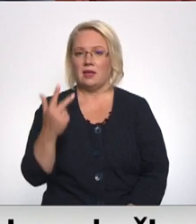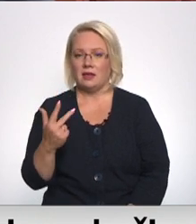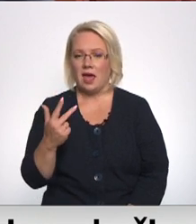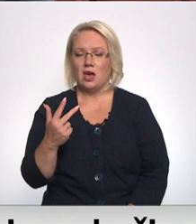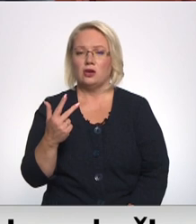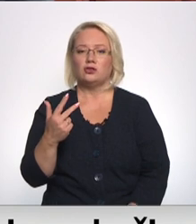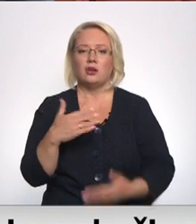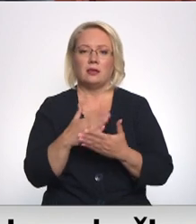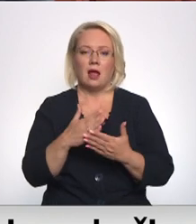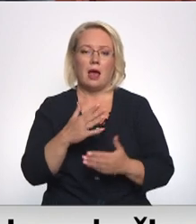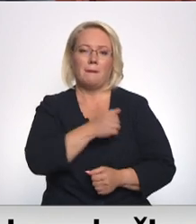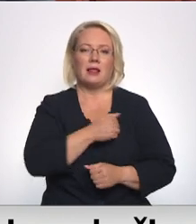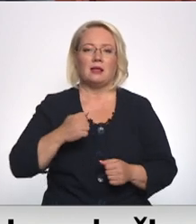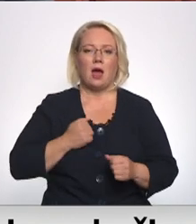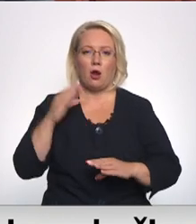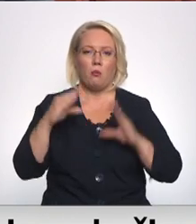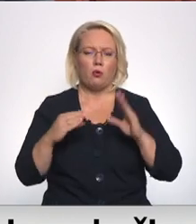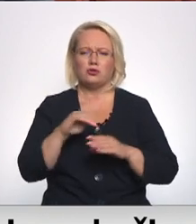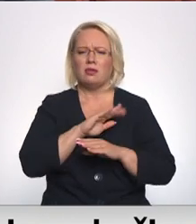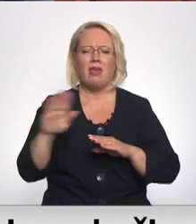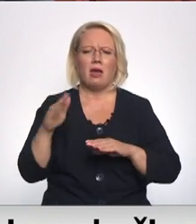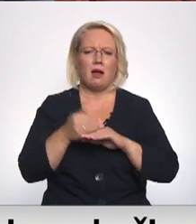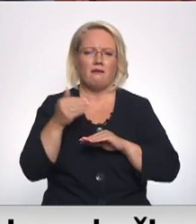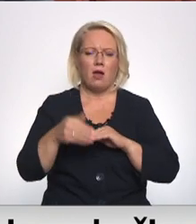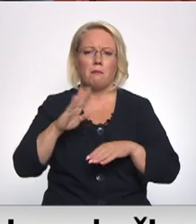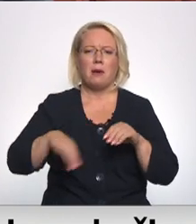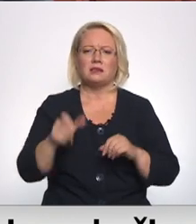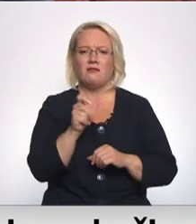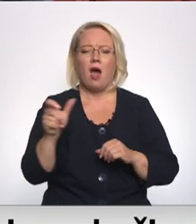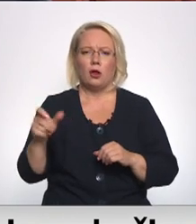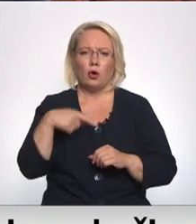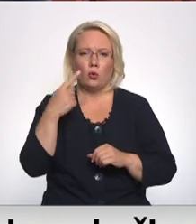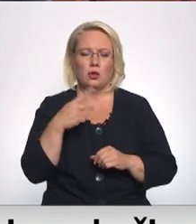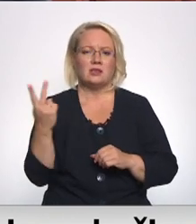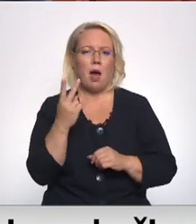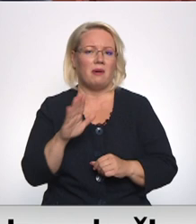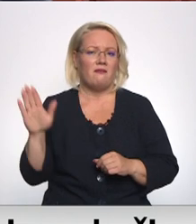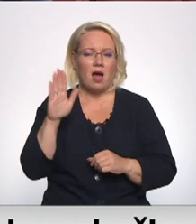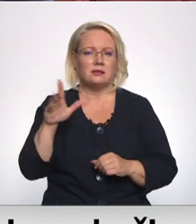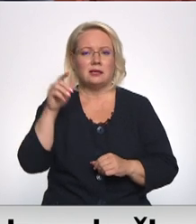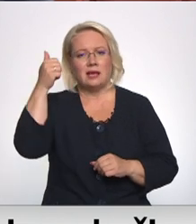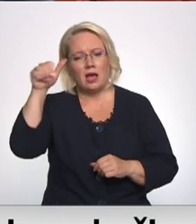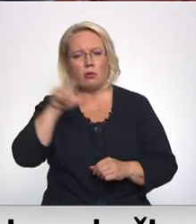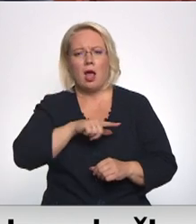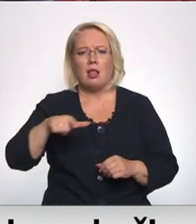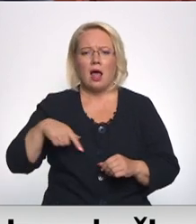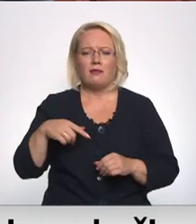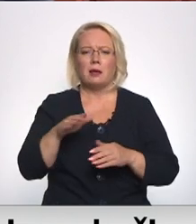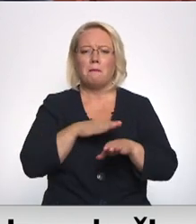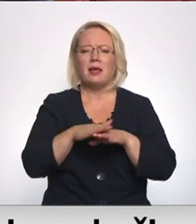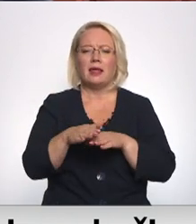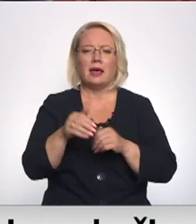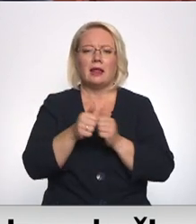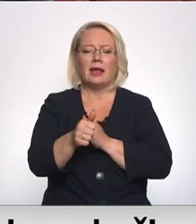savu militārā budžeta, nekavējoties bez vārdu runas. Šo sešu mēnešu laikā abas valsts, Igaunija un Latvija, ir absolūtas līderes